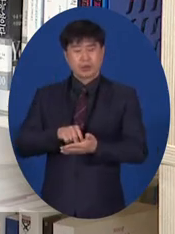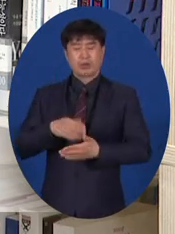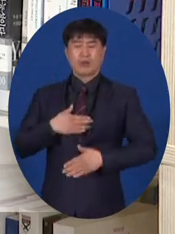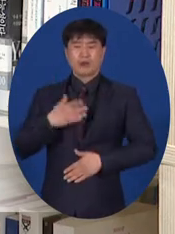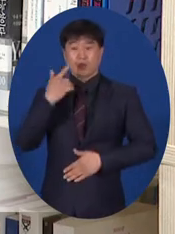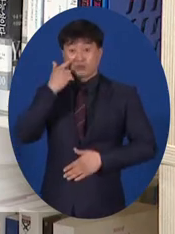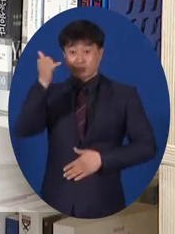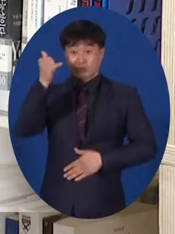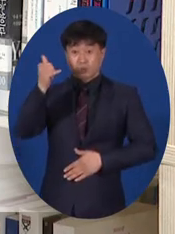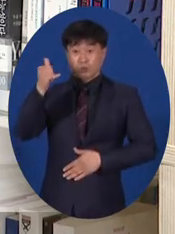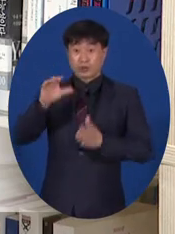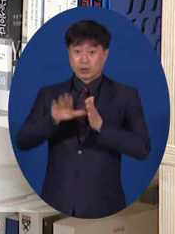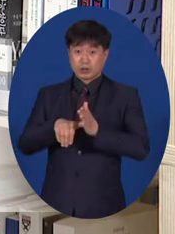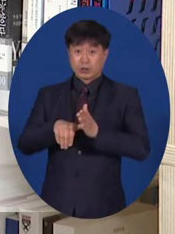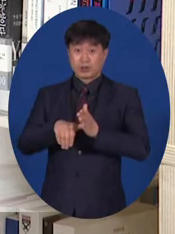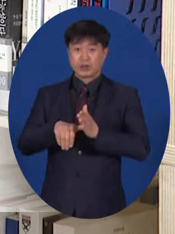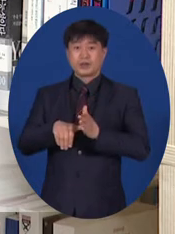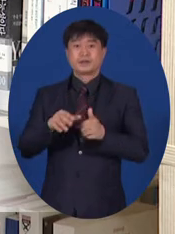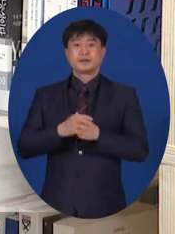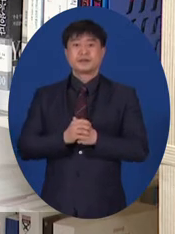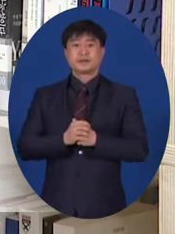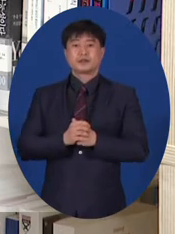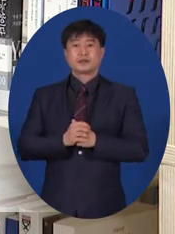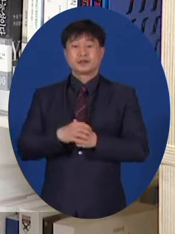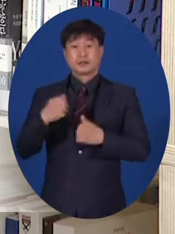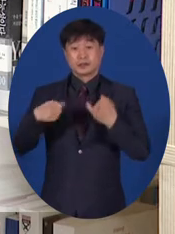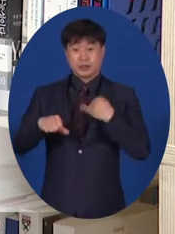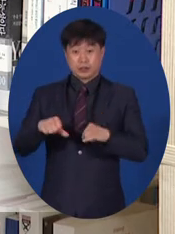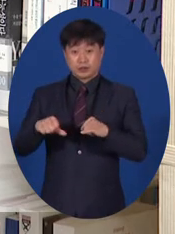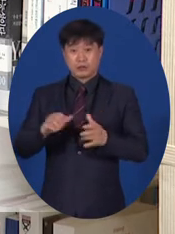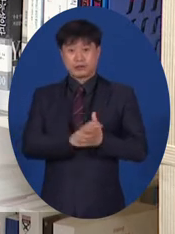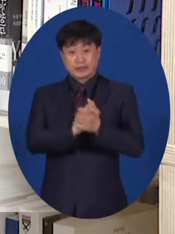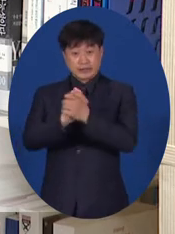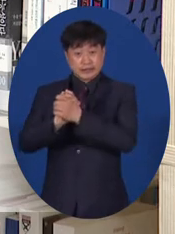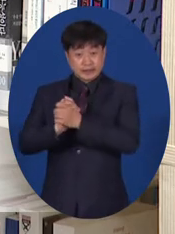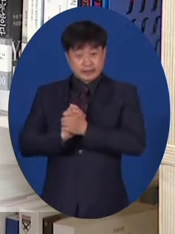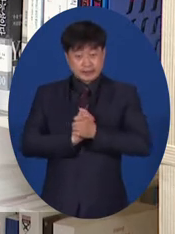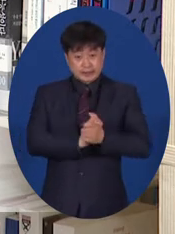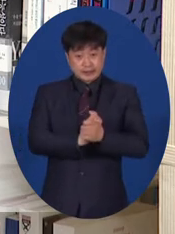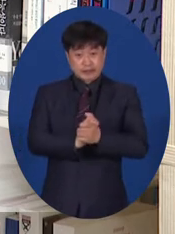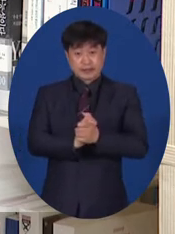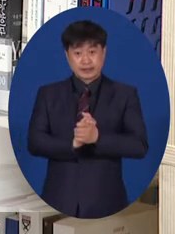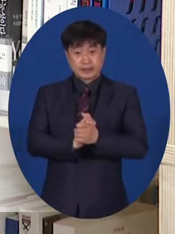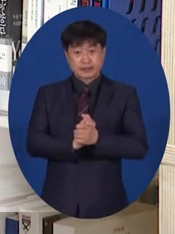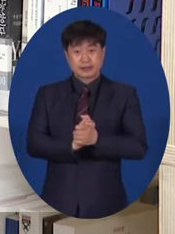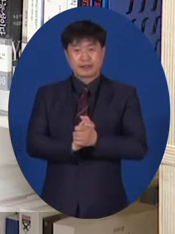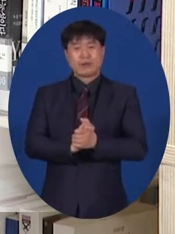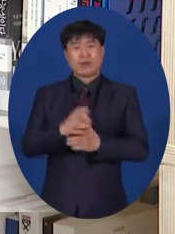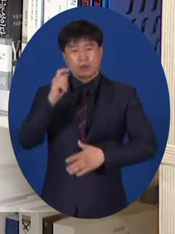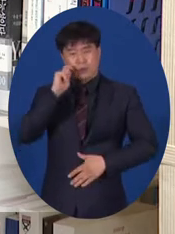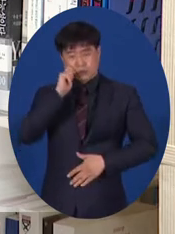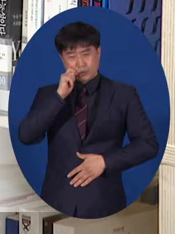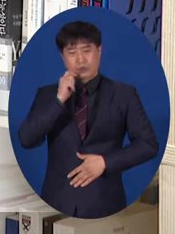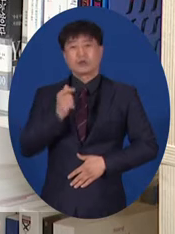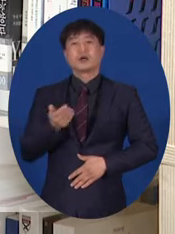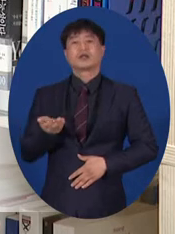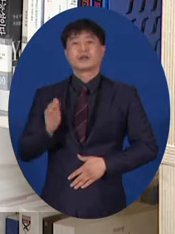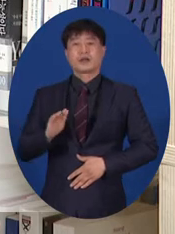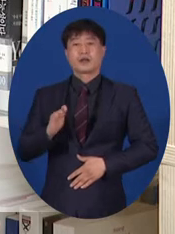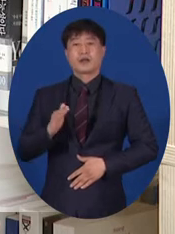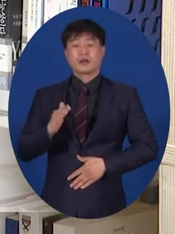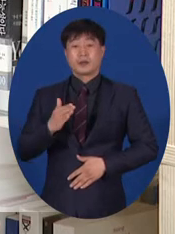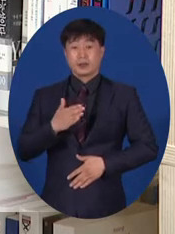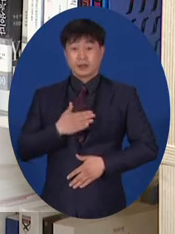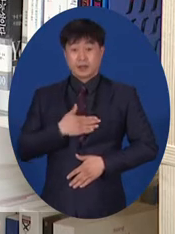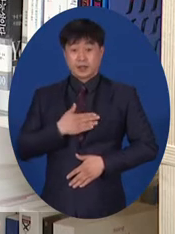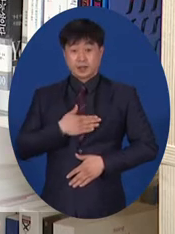부모님 세대는 조금 이제 이렇게 자녀들과 친밀하게 지내는 것이 좀 어려우셨는데 제가 만약에